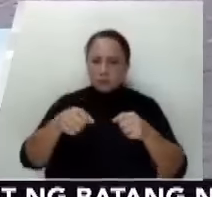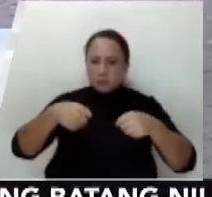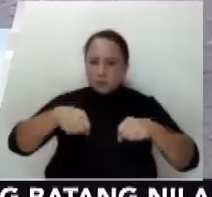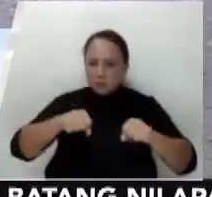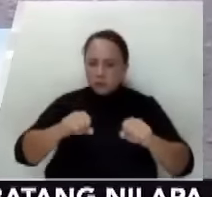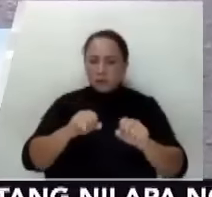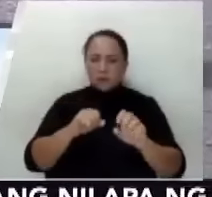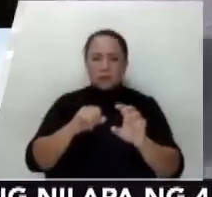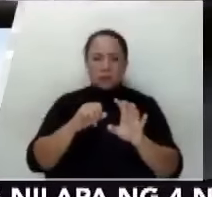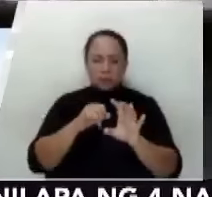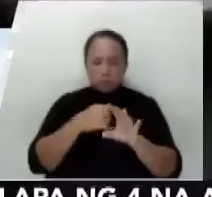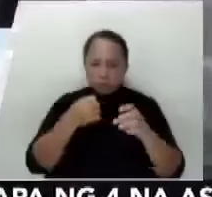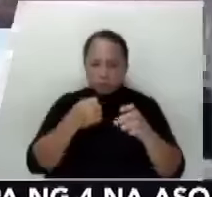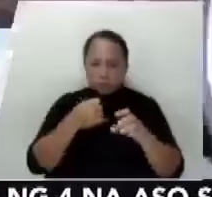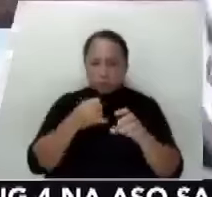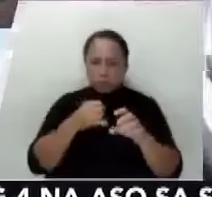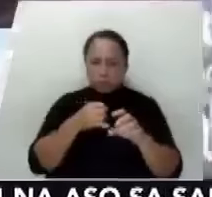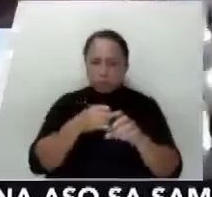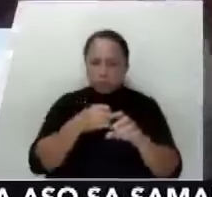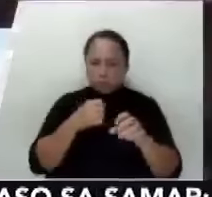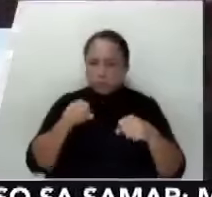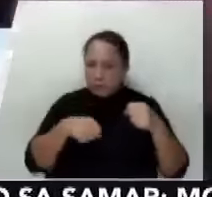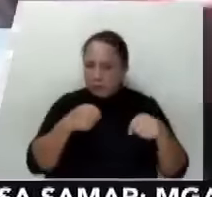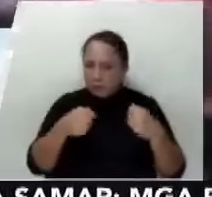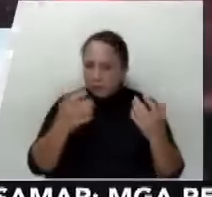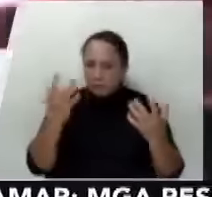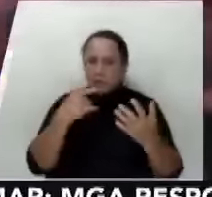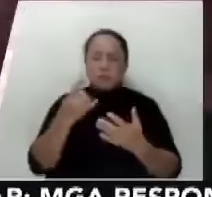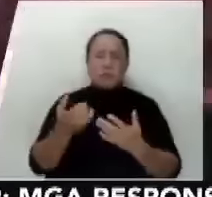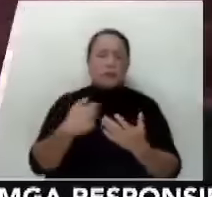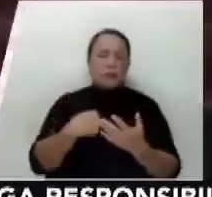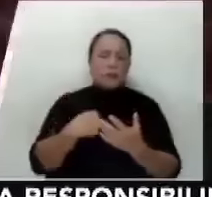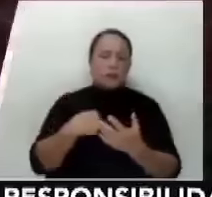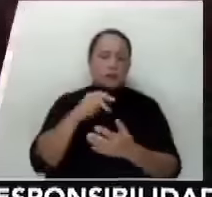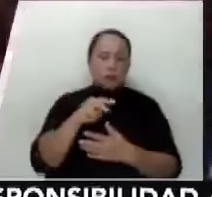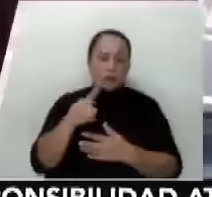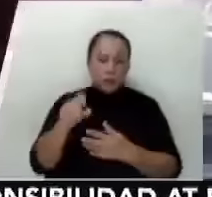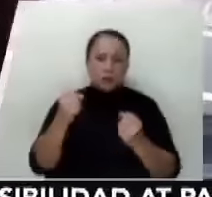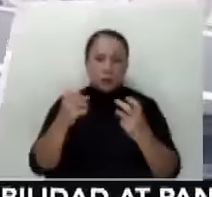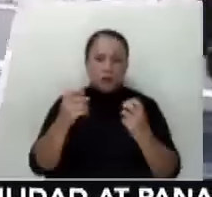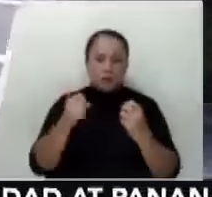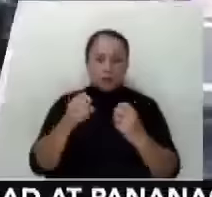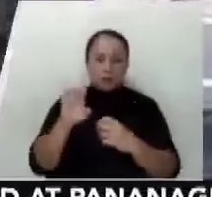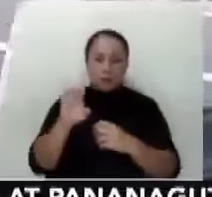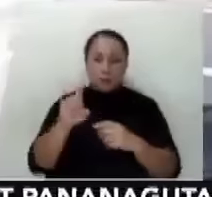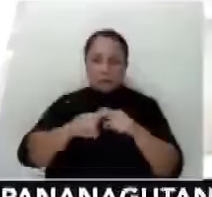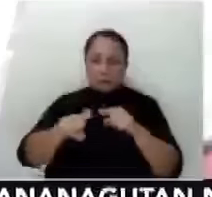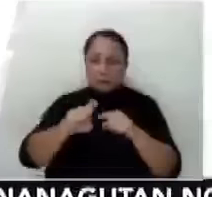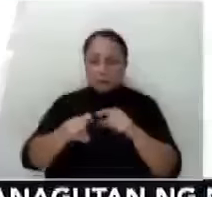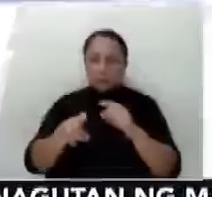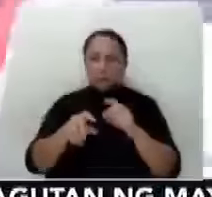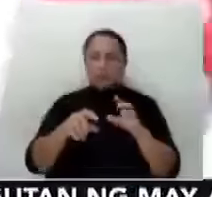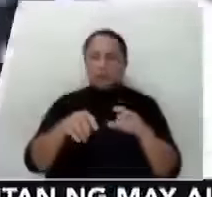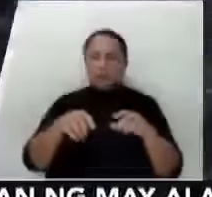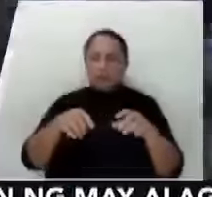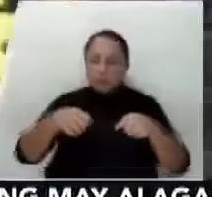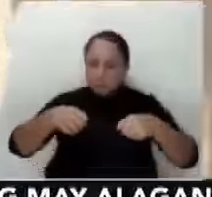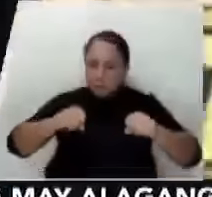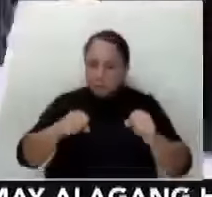at sinasabing hindi ligtas? Sa datos ng MMDA, parami ng parami ang mga e-bike na sangkot sa aksidente. Triple ng bilang